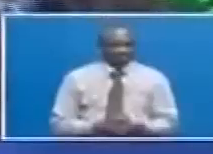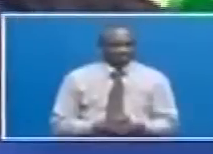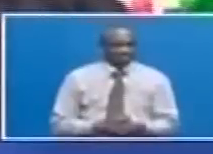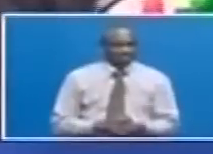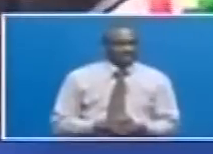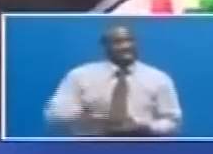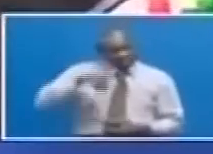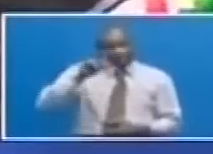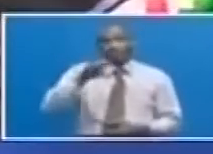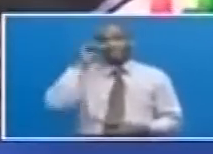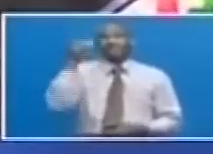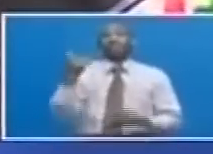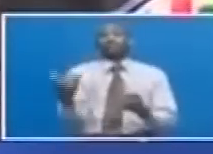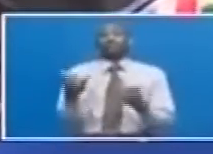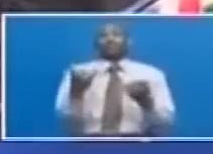Anachukua vijana